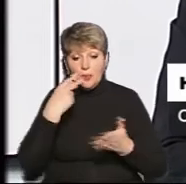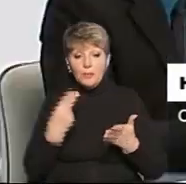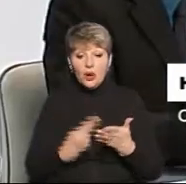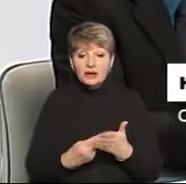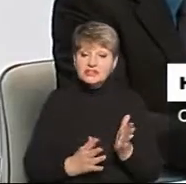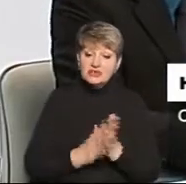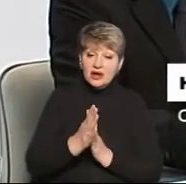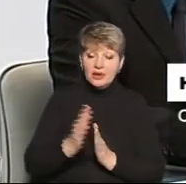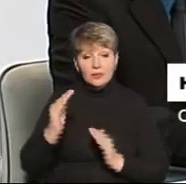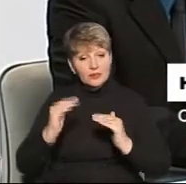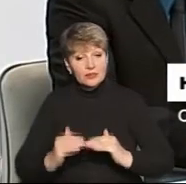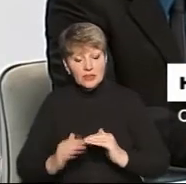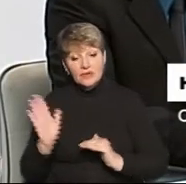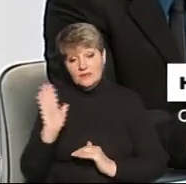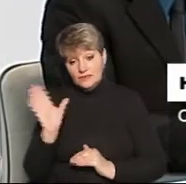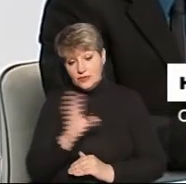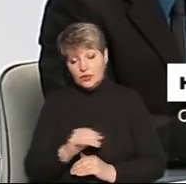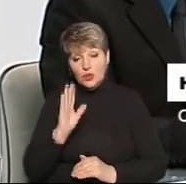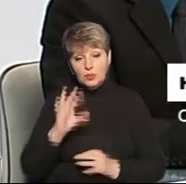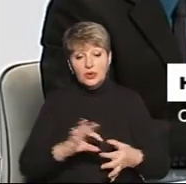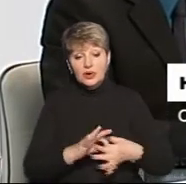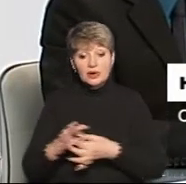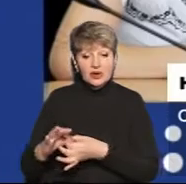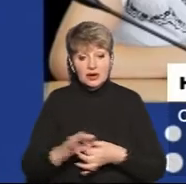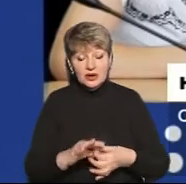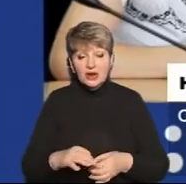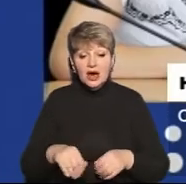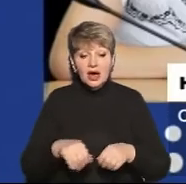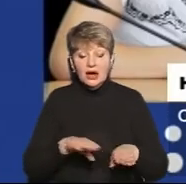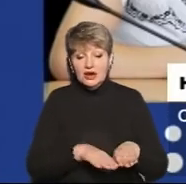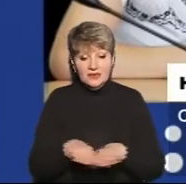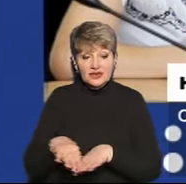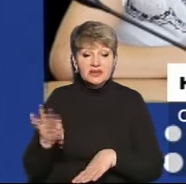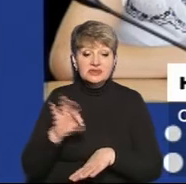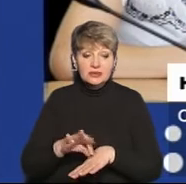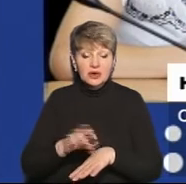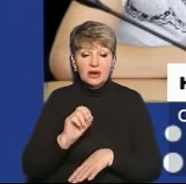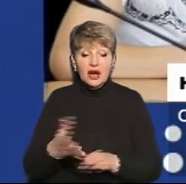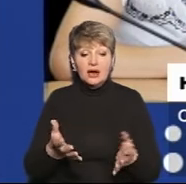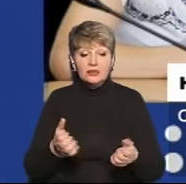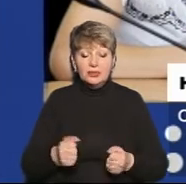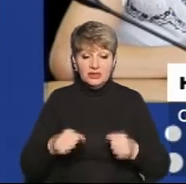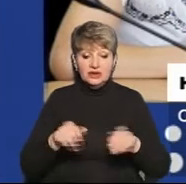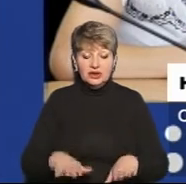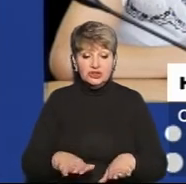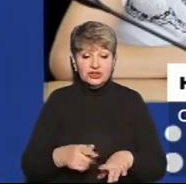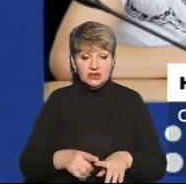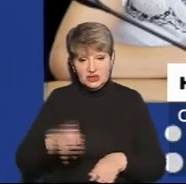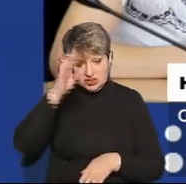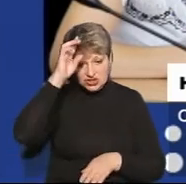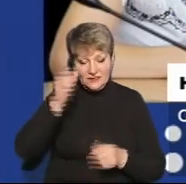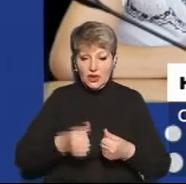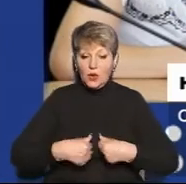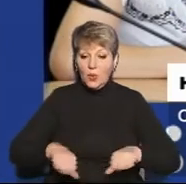наступний зріз? Це буде залежати від рішення і від рівня захворюваності, як прийме рішення Державна комісія з питань та ДНС.